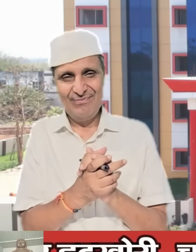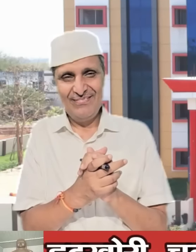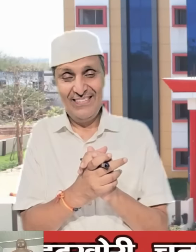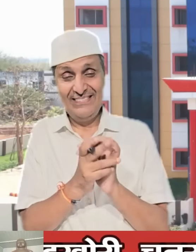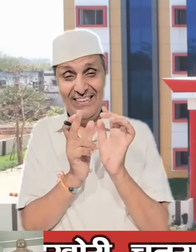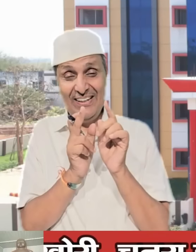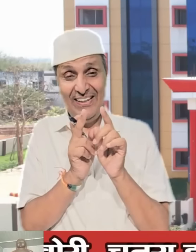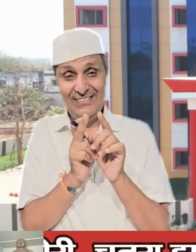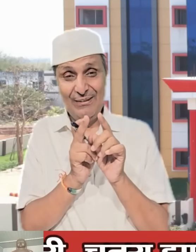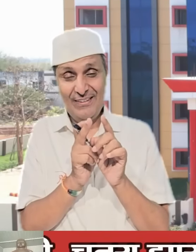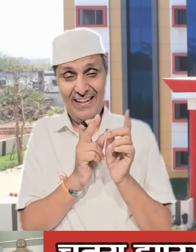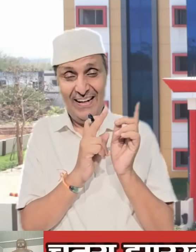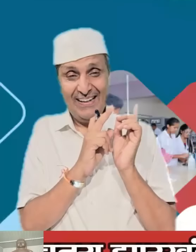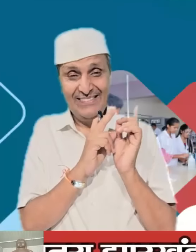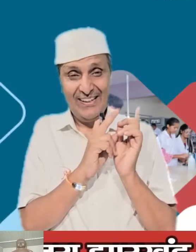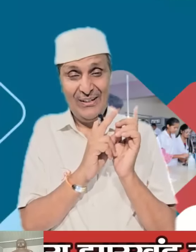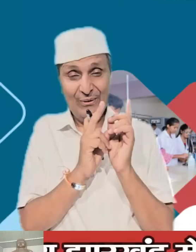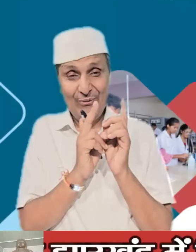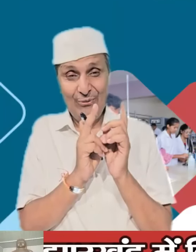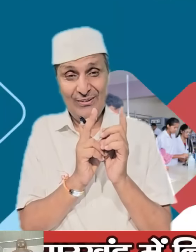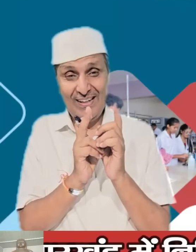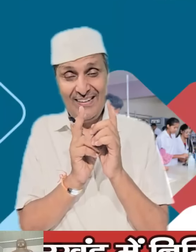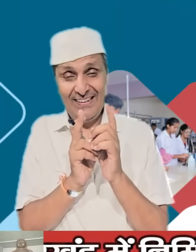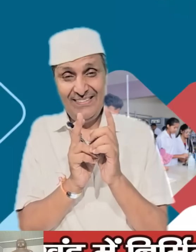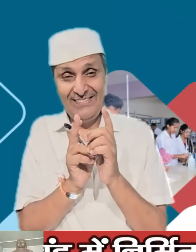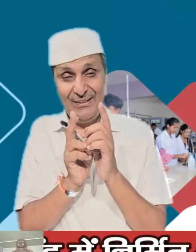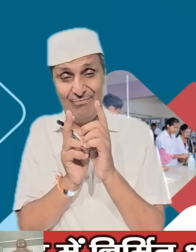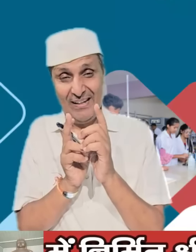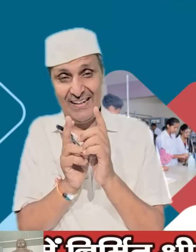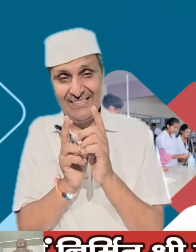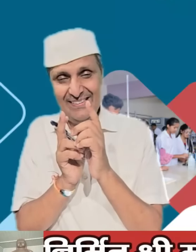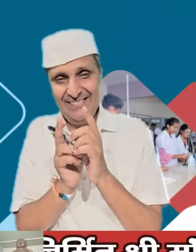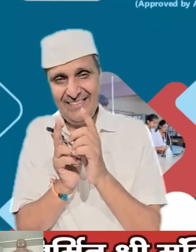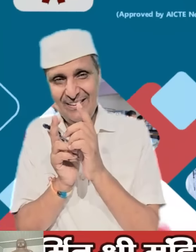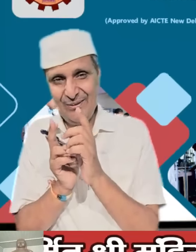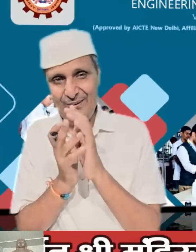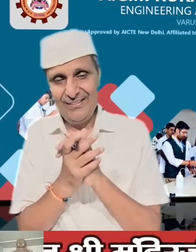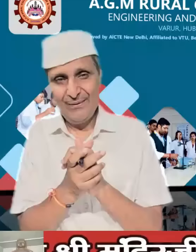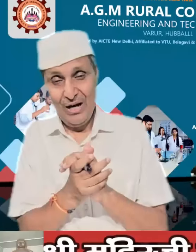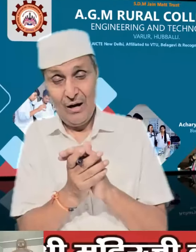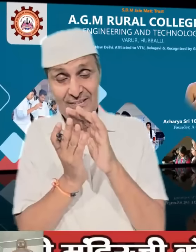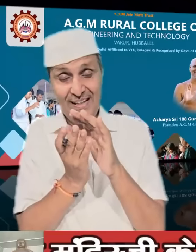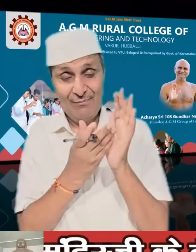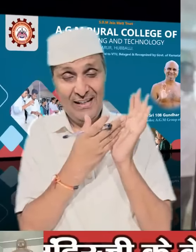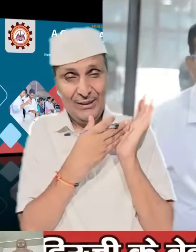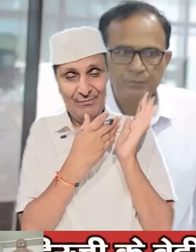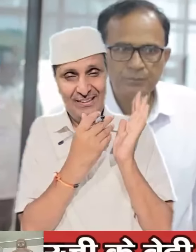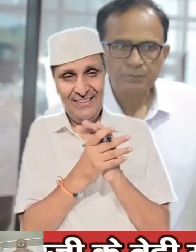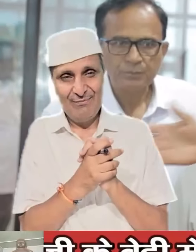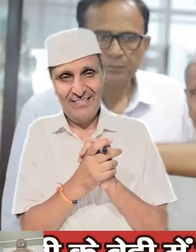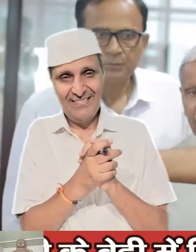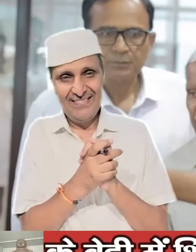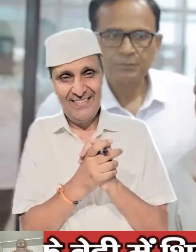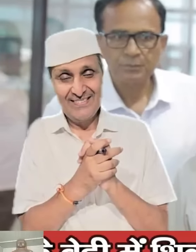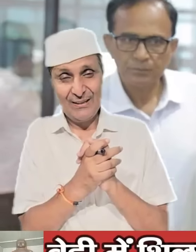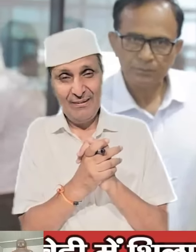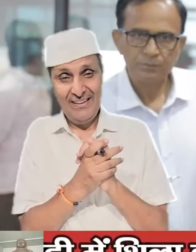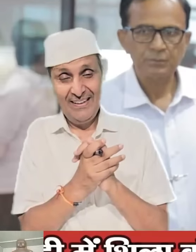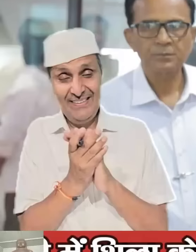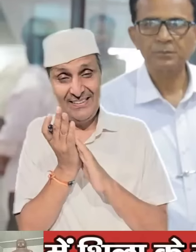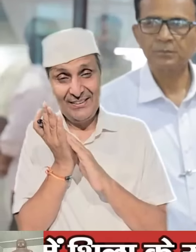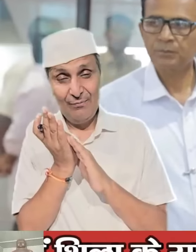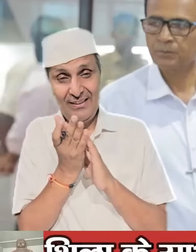आप। जी हाँ, AGM आचार्य गुणधर नंदी जी महाराज इंजीनियरिंग कॉलेज। अभी चैनल मालस की टीम गई थी यहाँ पर,